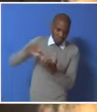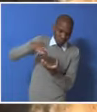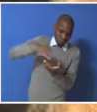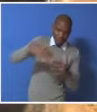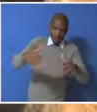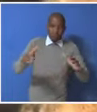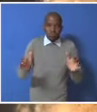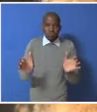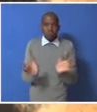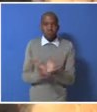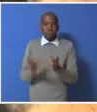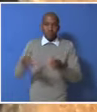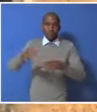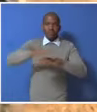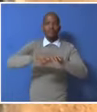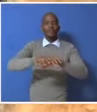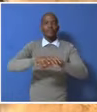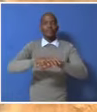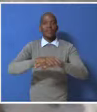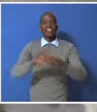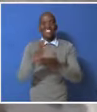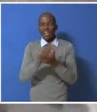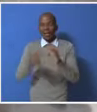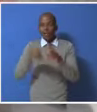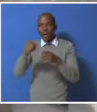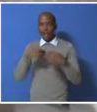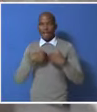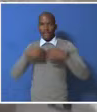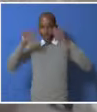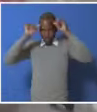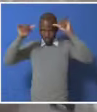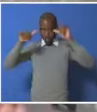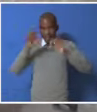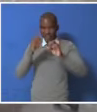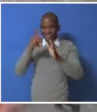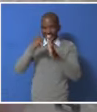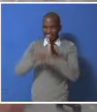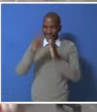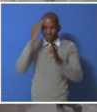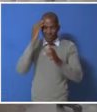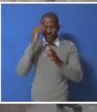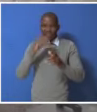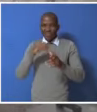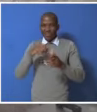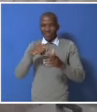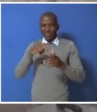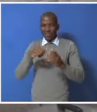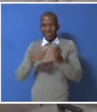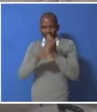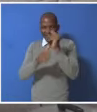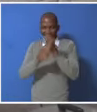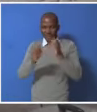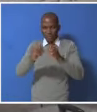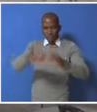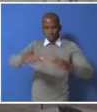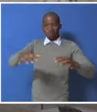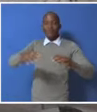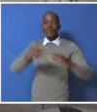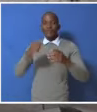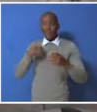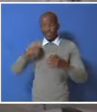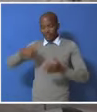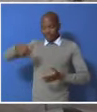gae go na le ba ba nang le dikgomo go na le gore ga go tlhabiwa gore hela gompieno ga go tlhabi thata ka gore go COVID batho ne ra ga go tlhabiwa yane